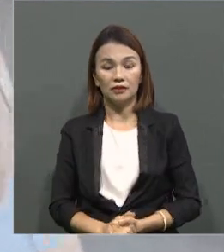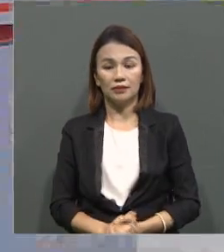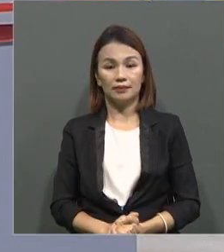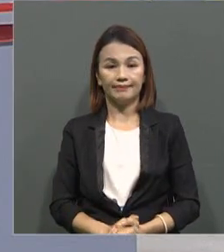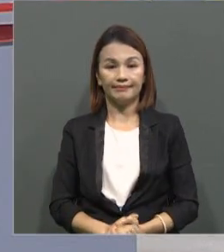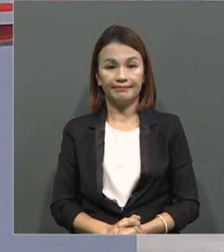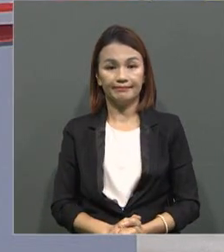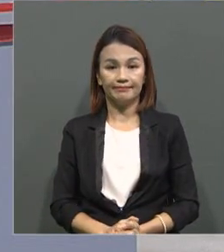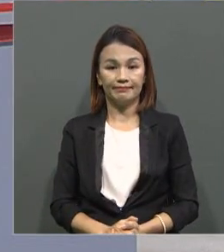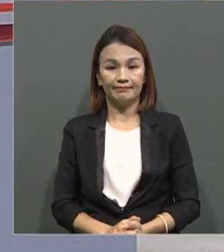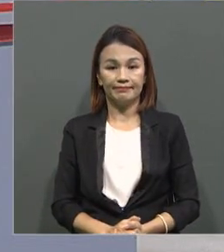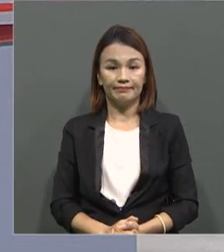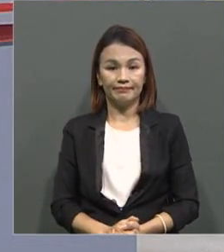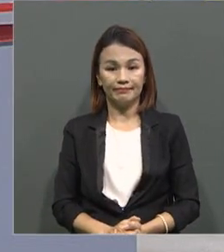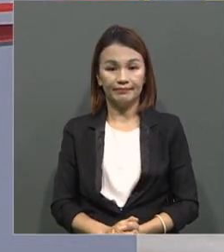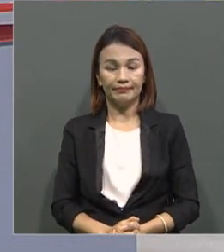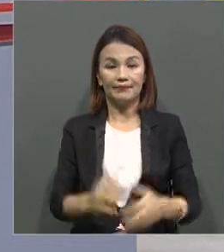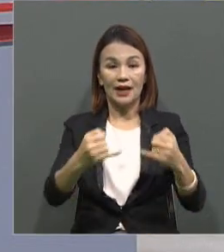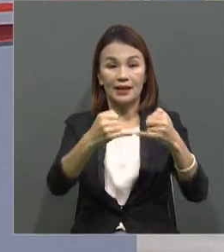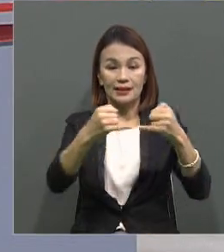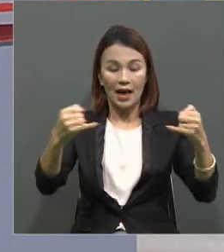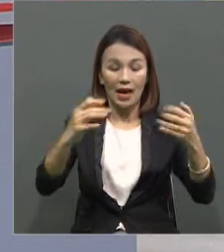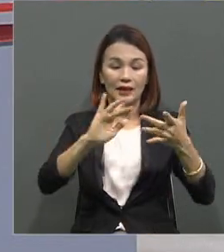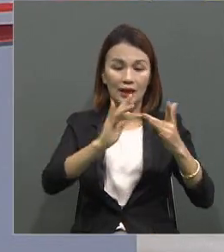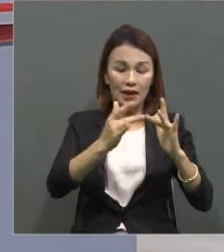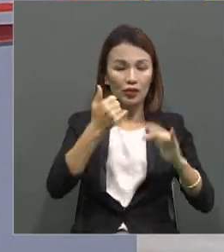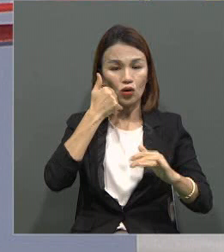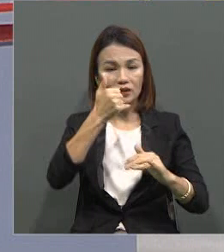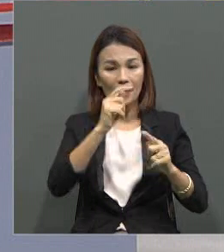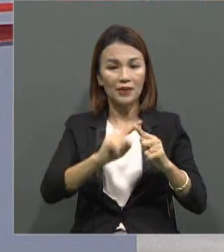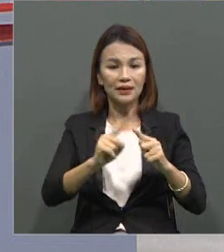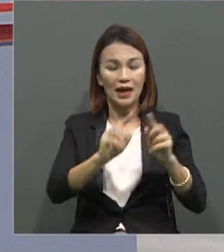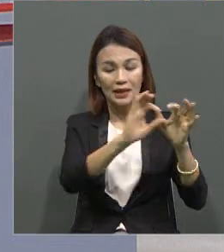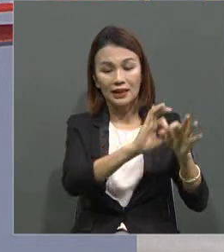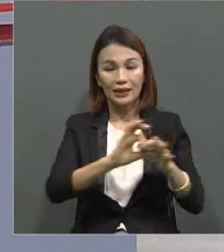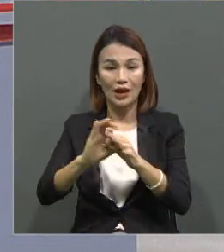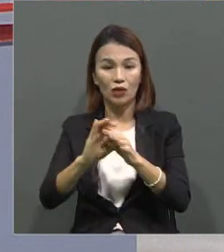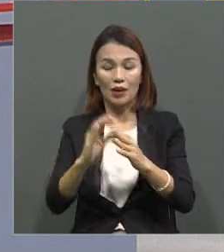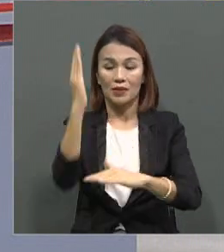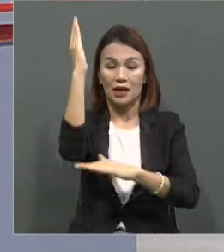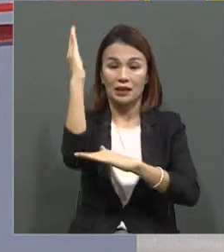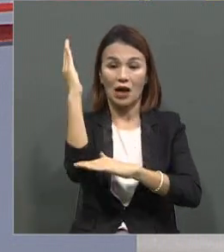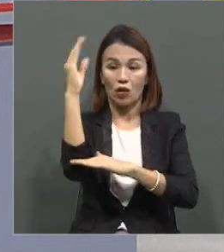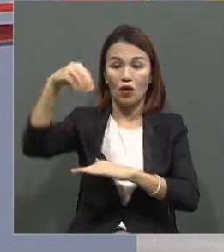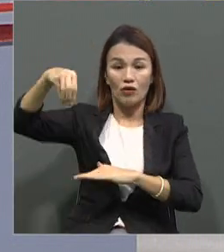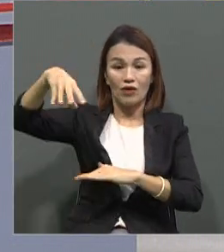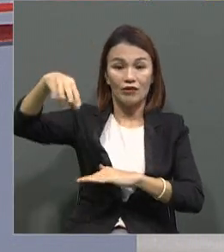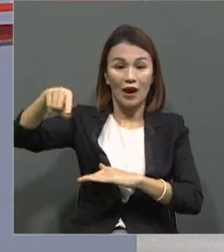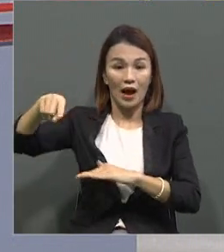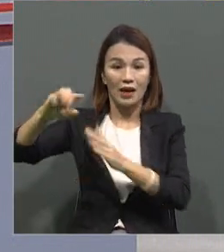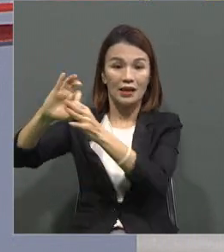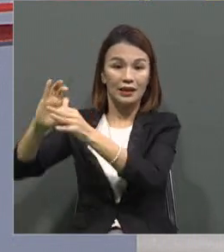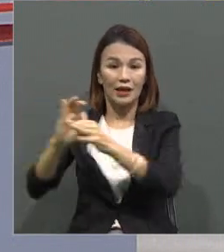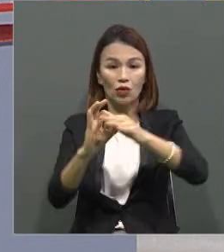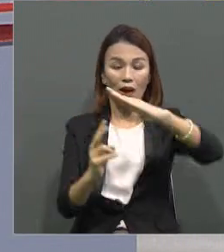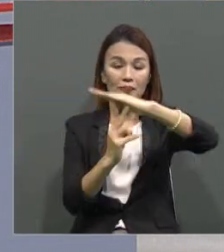ผมคือไอ้สายเคเบิลอะไรต่างๆเนี่ยไปไปผูกโยงกับเสาไฟฟ้าแต่คุณมีสิทธิ์ในการมาผูกโยงกับราวสะพาน